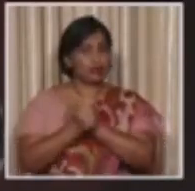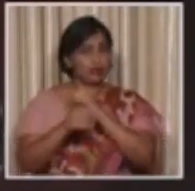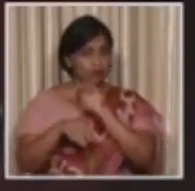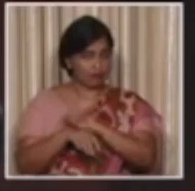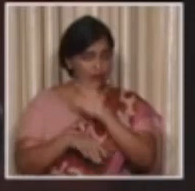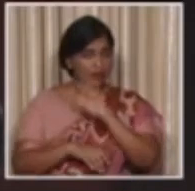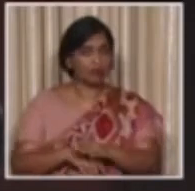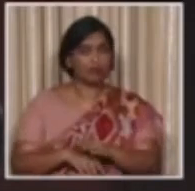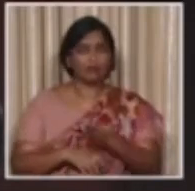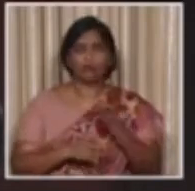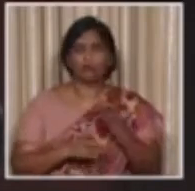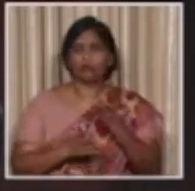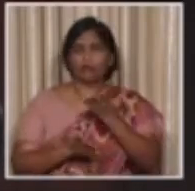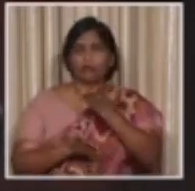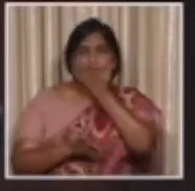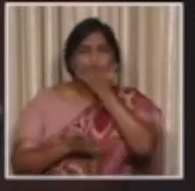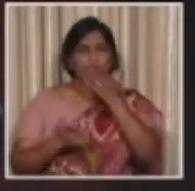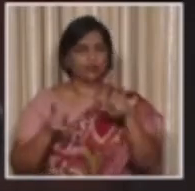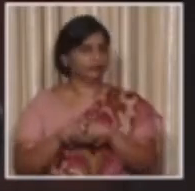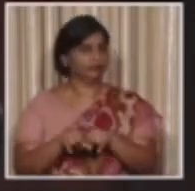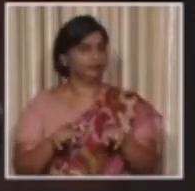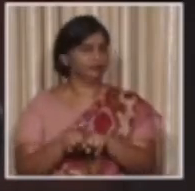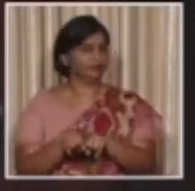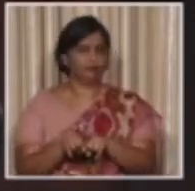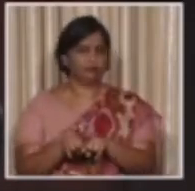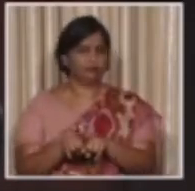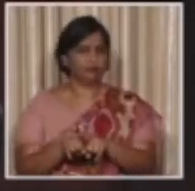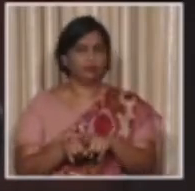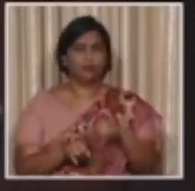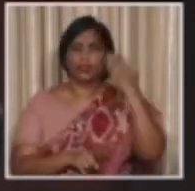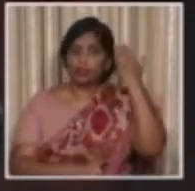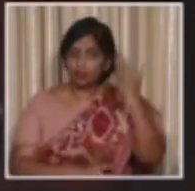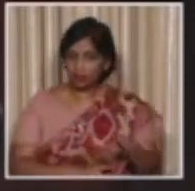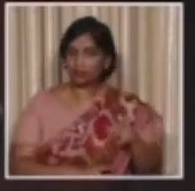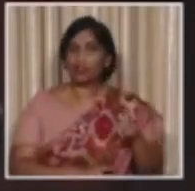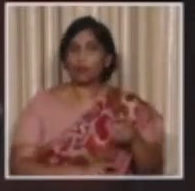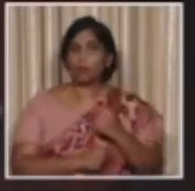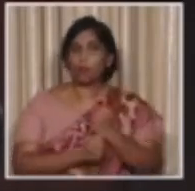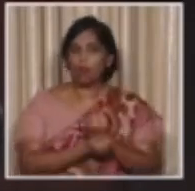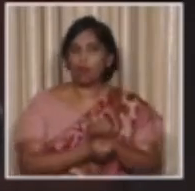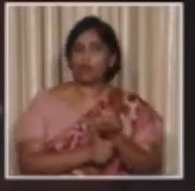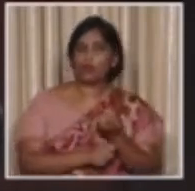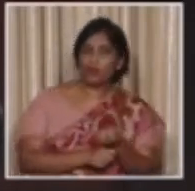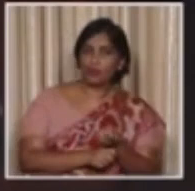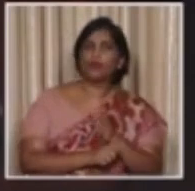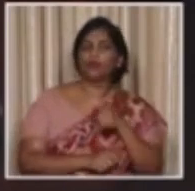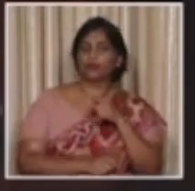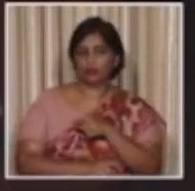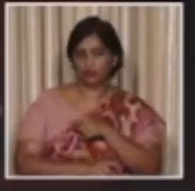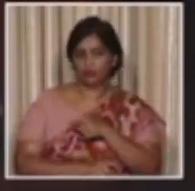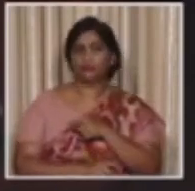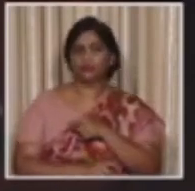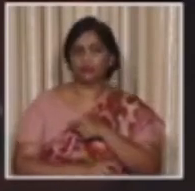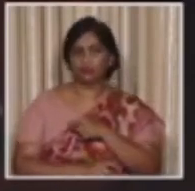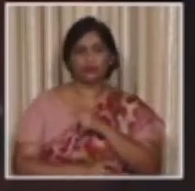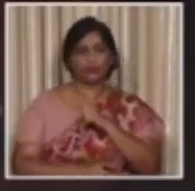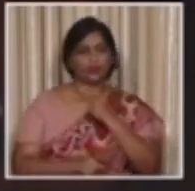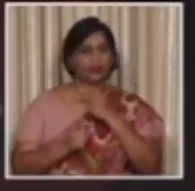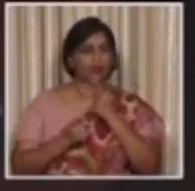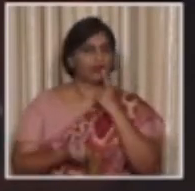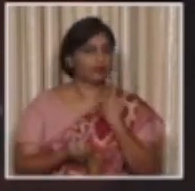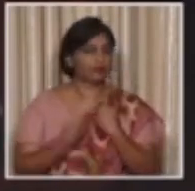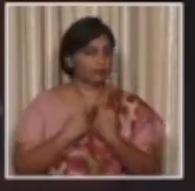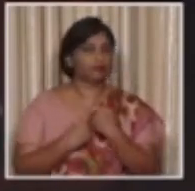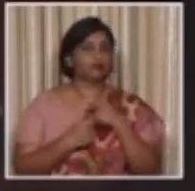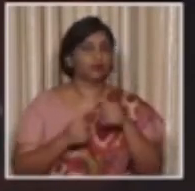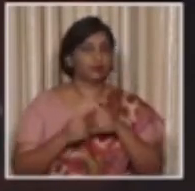ඉන්නකොට අබිරහස් ලෙස මිය ගියා පොලිසිය පහර දීමකින් ඒක සිද්ධ වුණා කියන එකට විමර්ශනය එකක